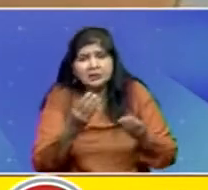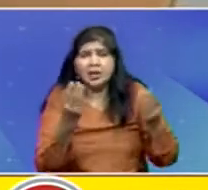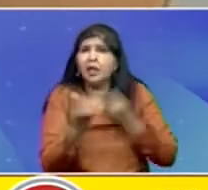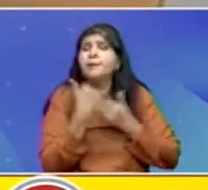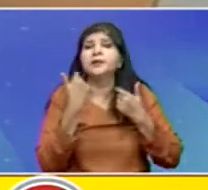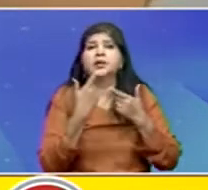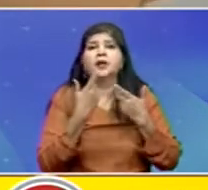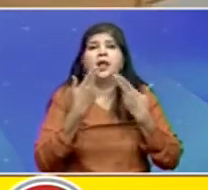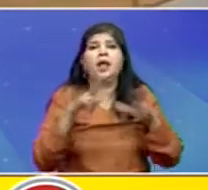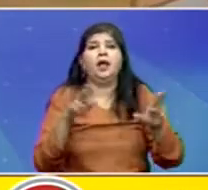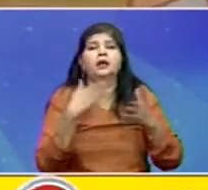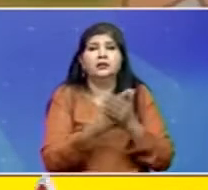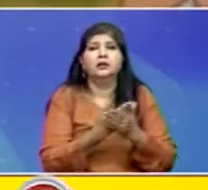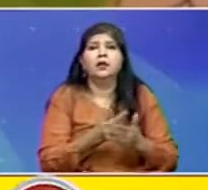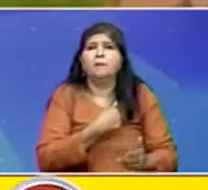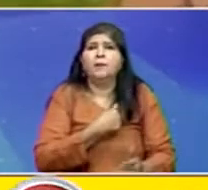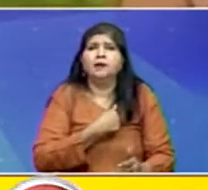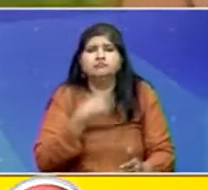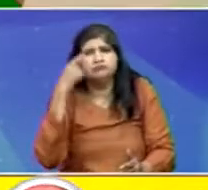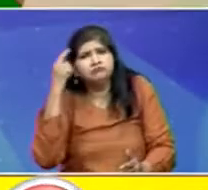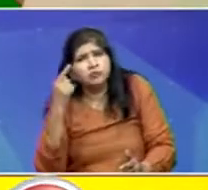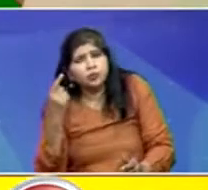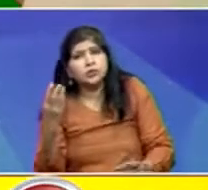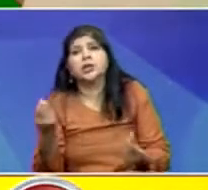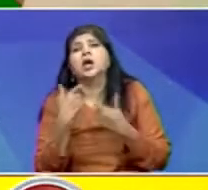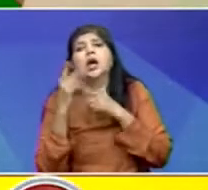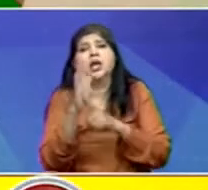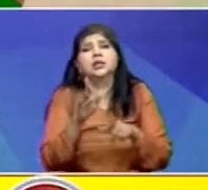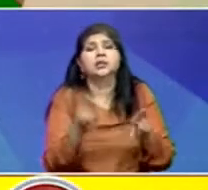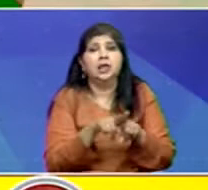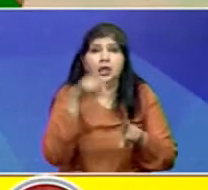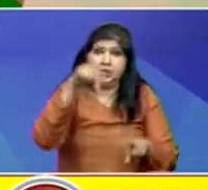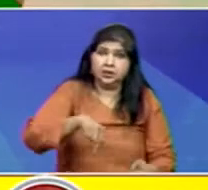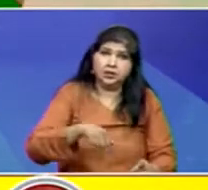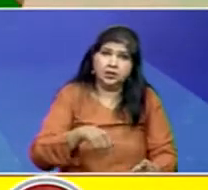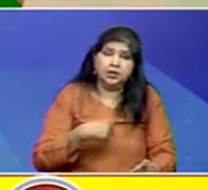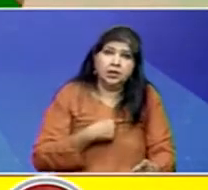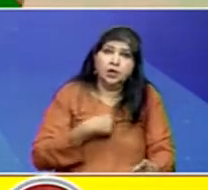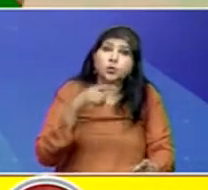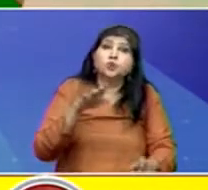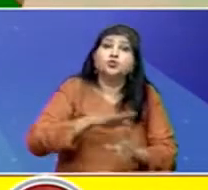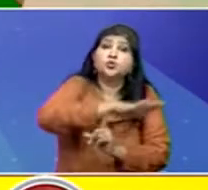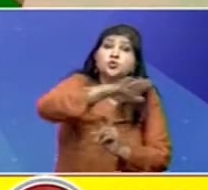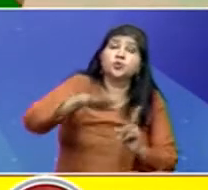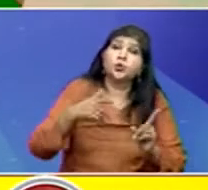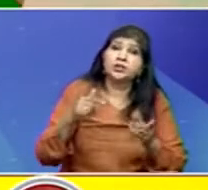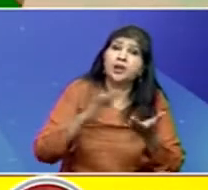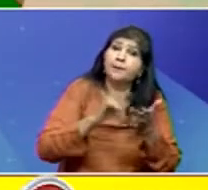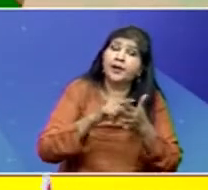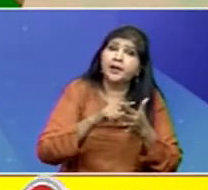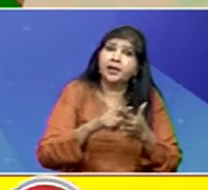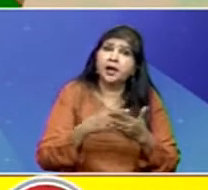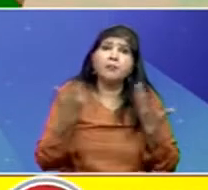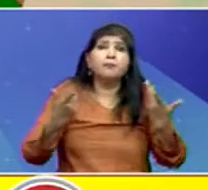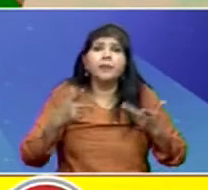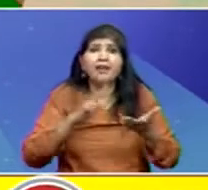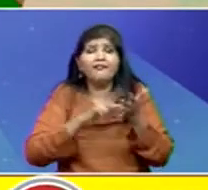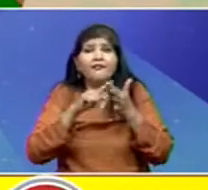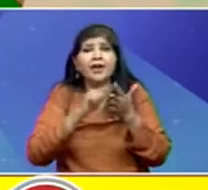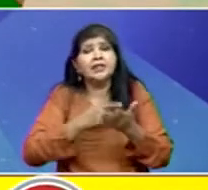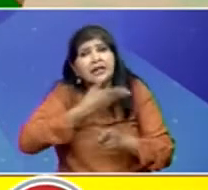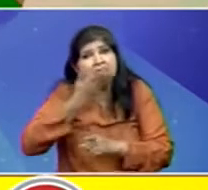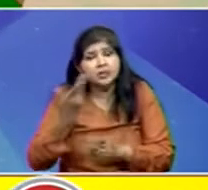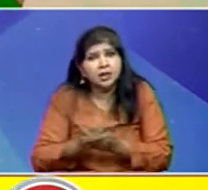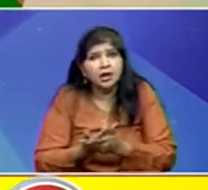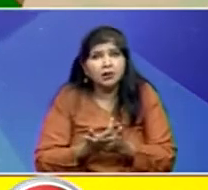जपकते ही, मन में ही कर सकते हैं, आज कल तो सोचल मीडिया पर वैदिक गणित सिखने और सिखाने वाले ऐसे